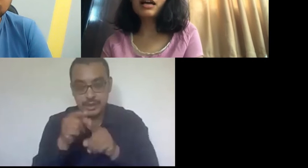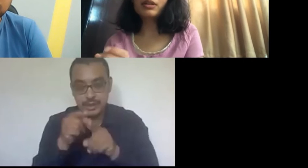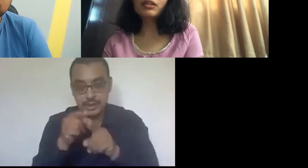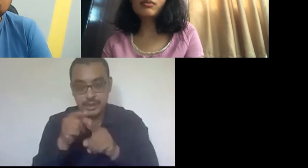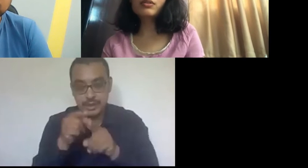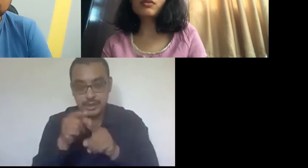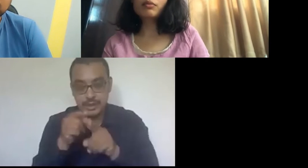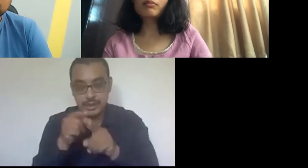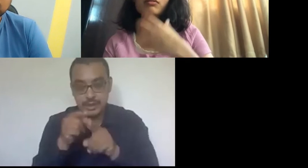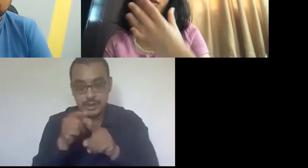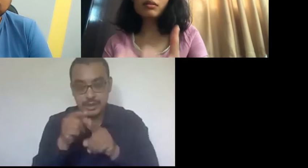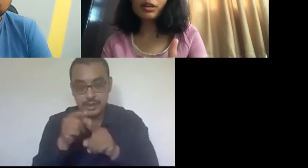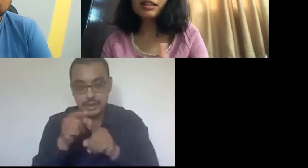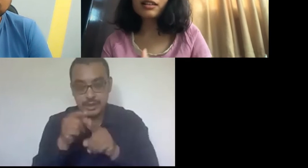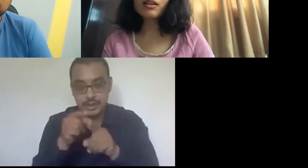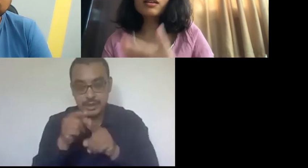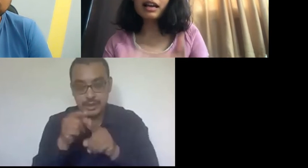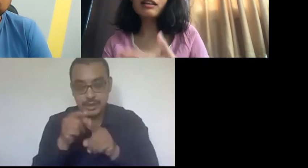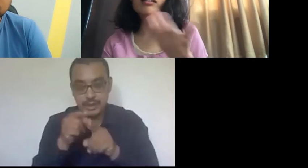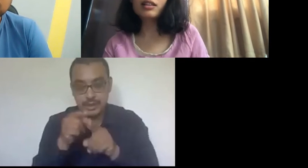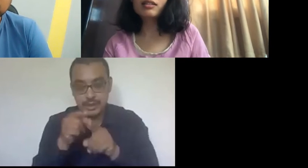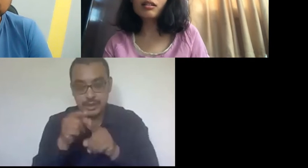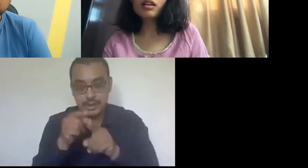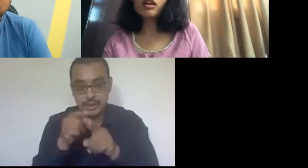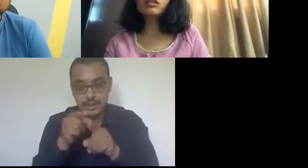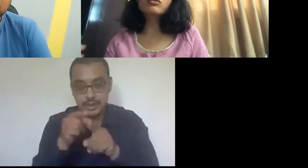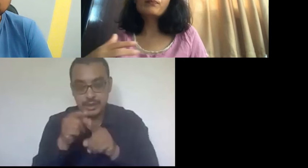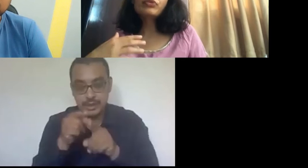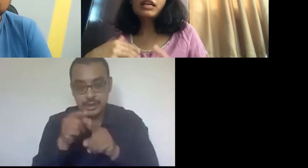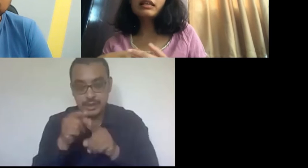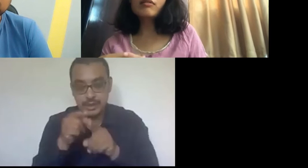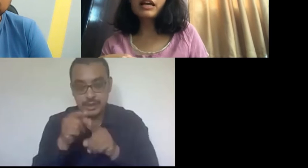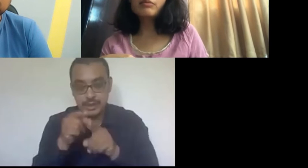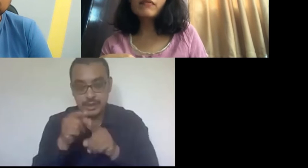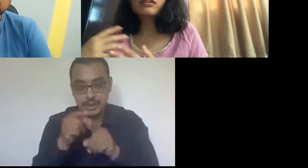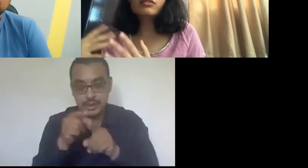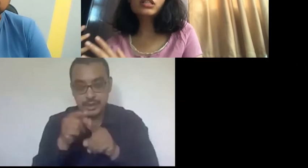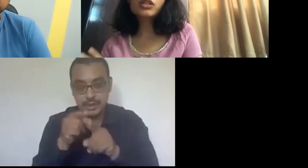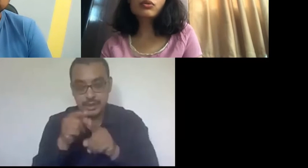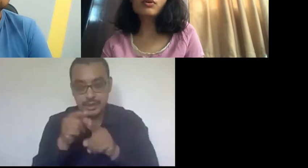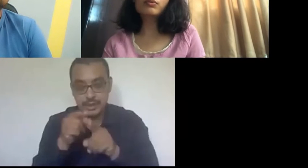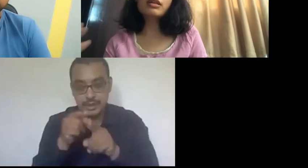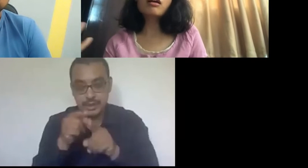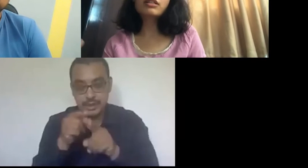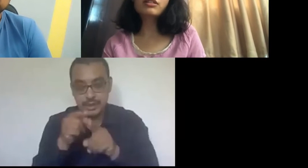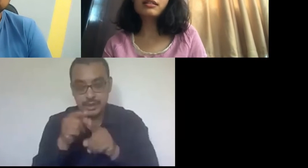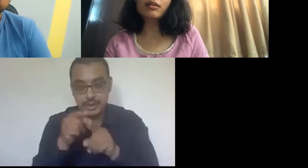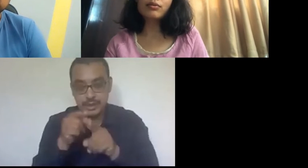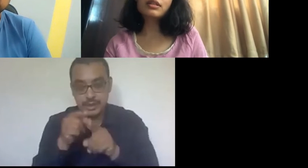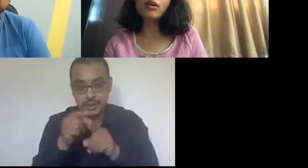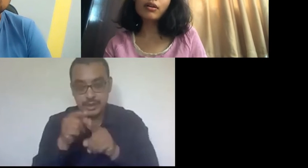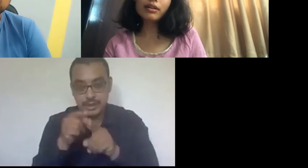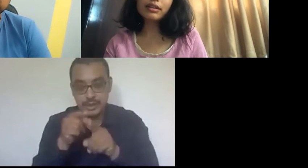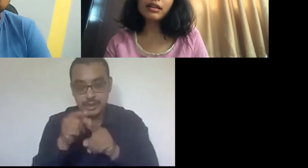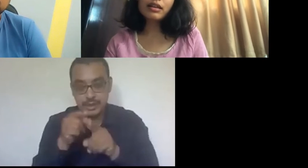टुर्नामेन्ट आयो भने त्यो एउटा टुर्नामेन्टमा सर्टेन पैसा चाहिँ राखेर खेल्छ होइन. सो यसले गर्दाखेरि पनि फाइनेन्सियल इस्युजहरू पनि आउने चान्सेसहरू